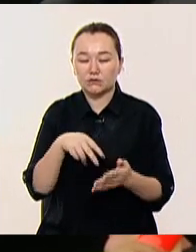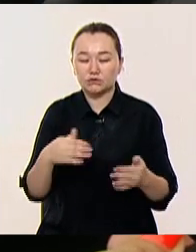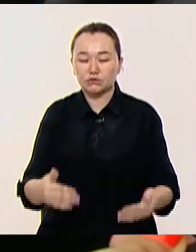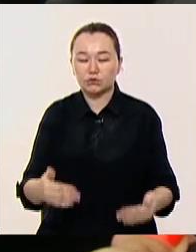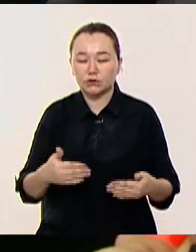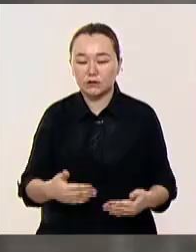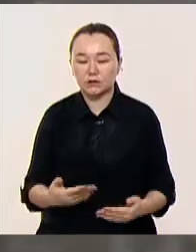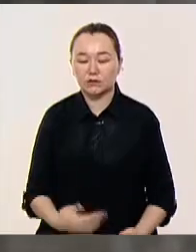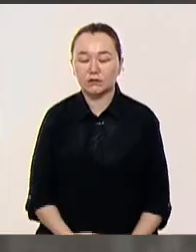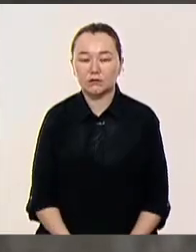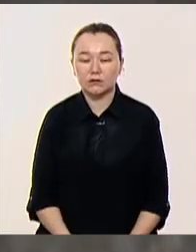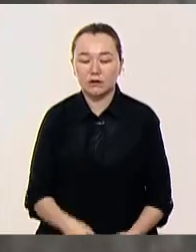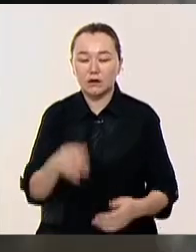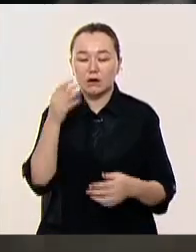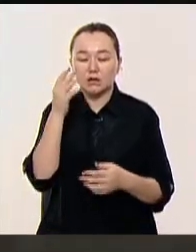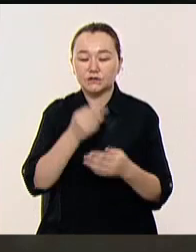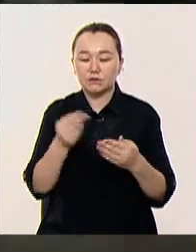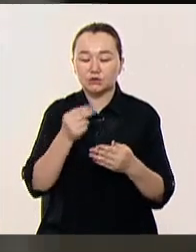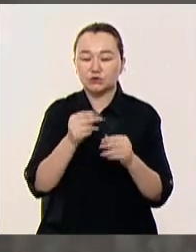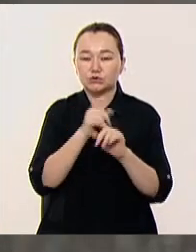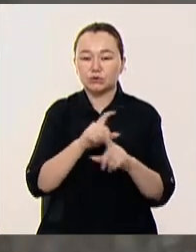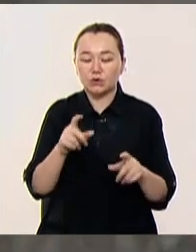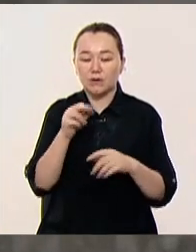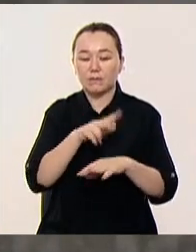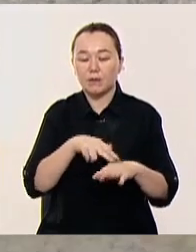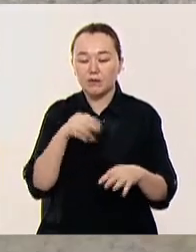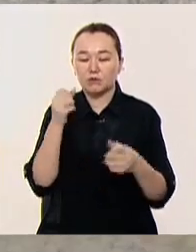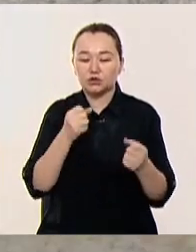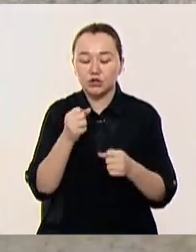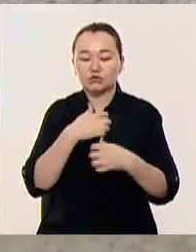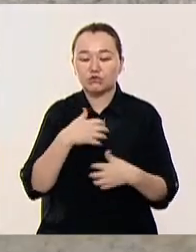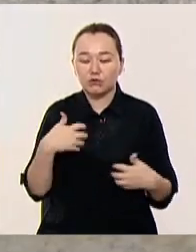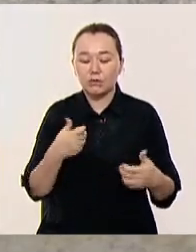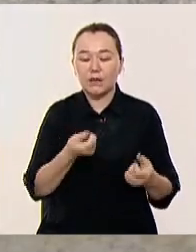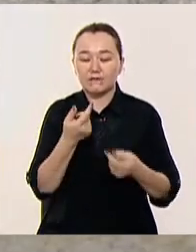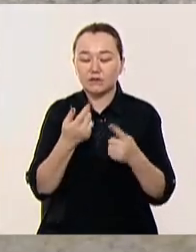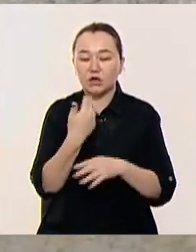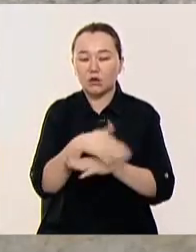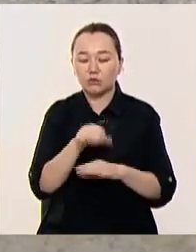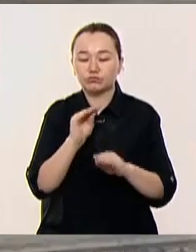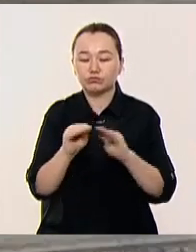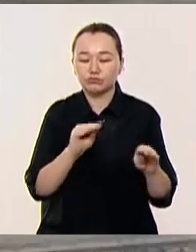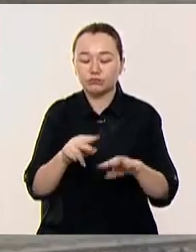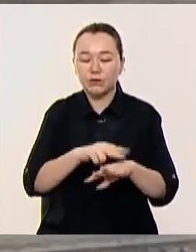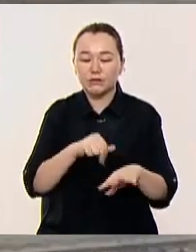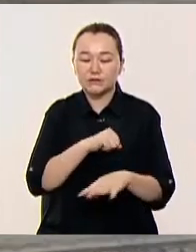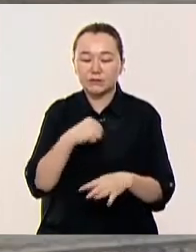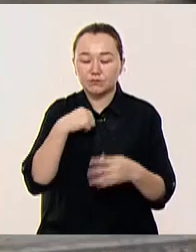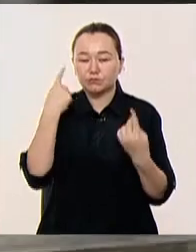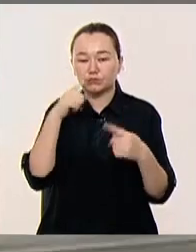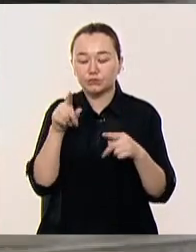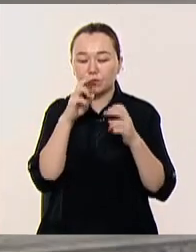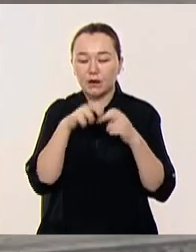еще. Изображения школьников, патрульных авто и животных появились на дорогах по инициативе полицейских. Их